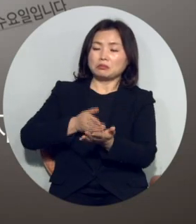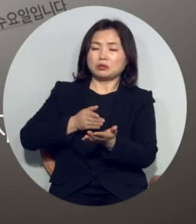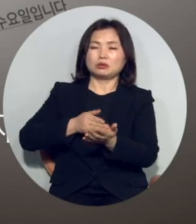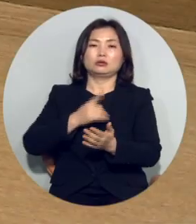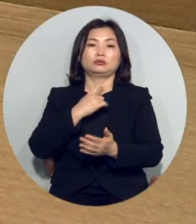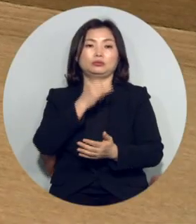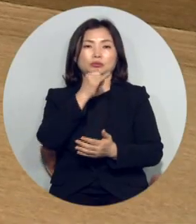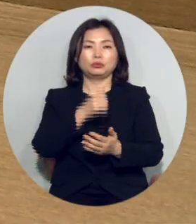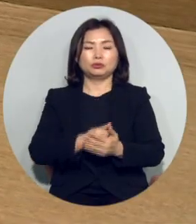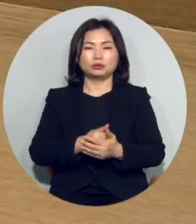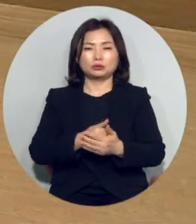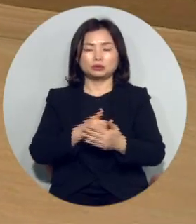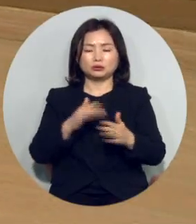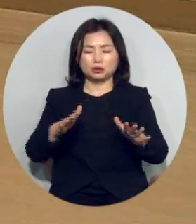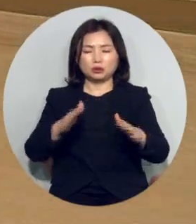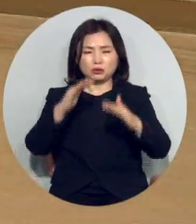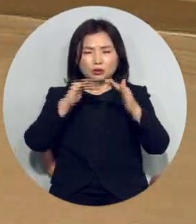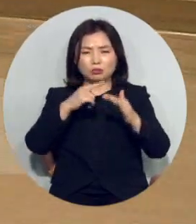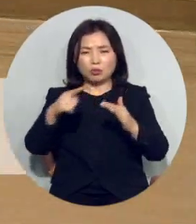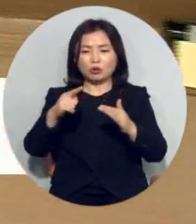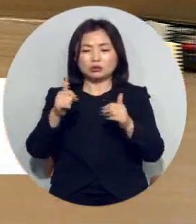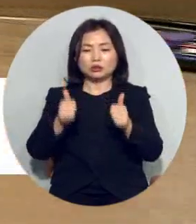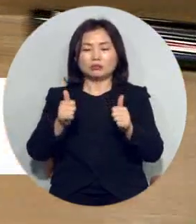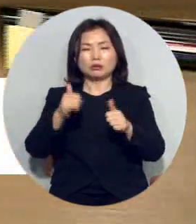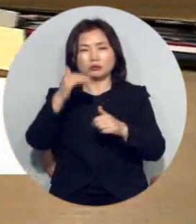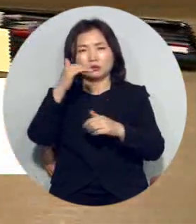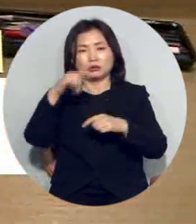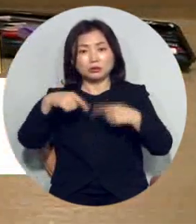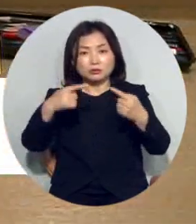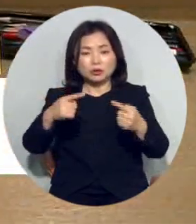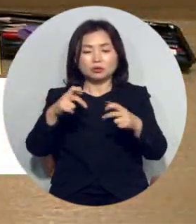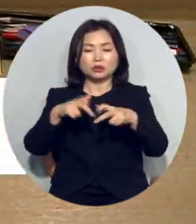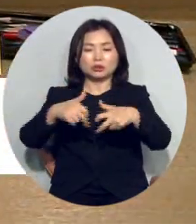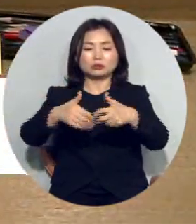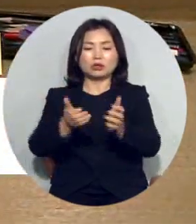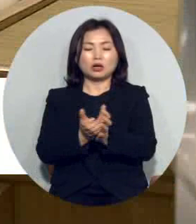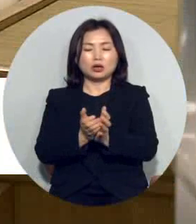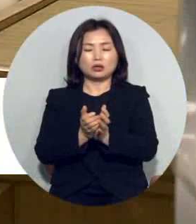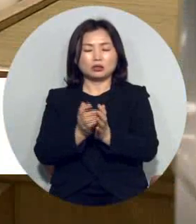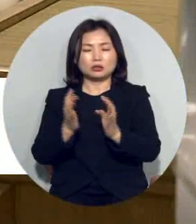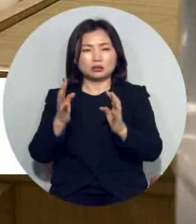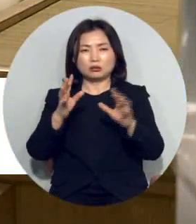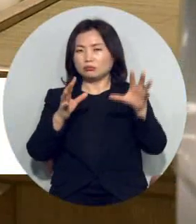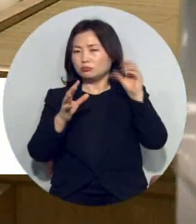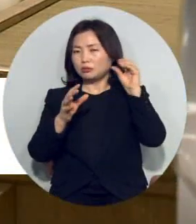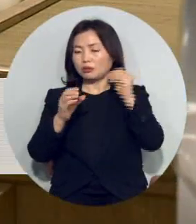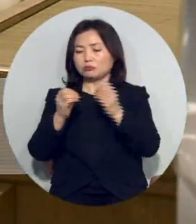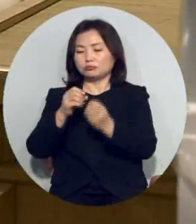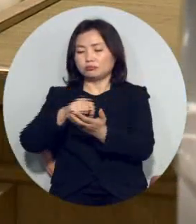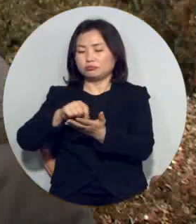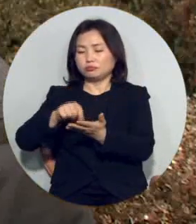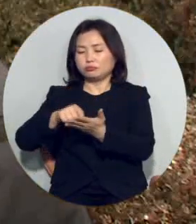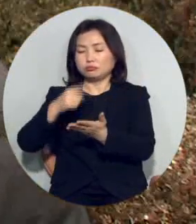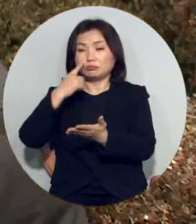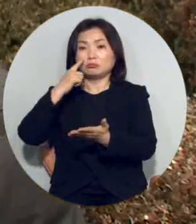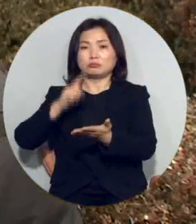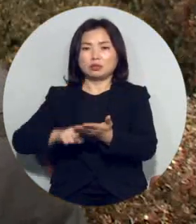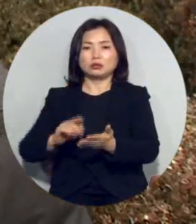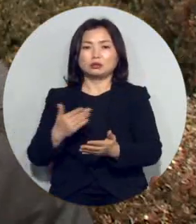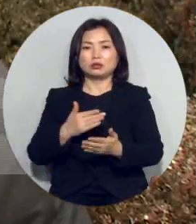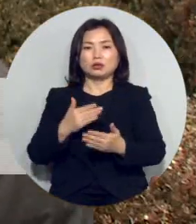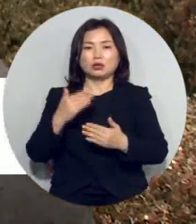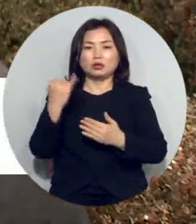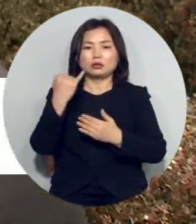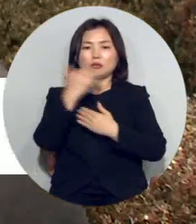했습니다 이 같은 사실은 당시 재판을 방청 1 장애인단체 활동가 의 메모를 통해 드러났습니다 발에 오게